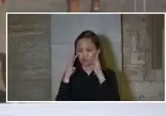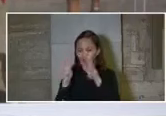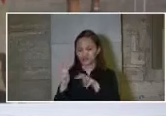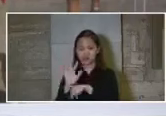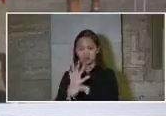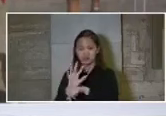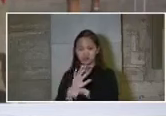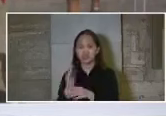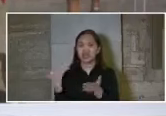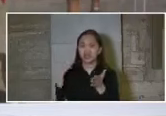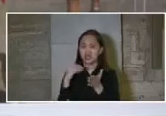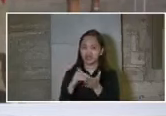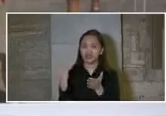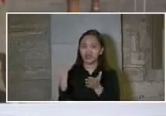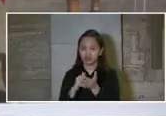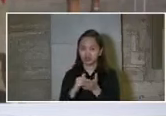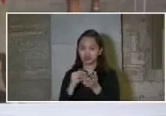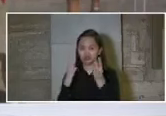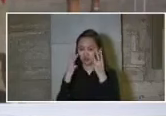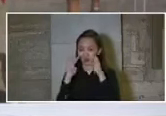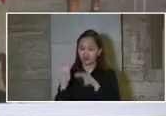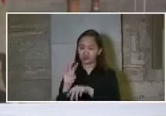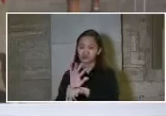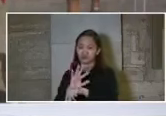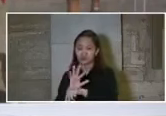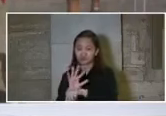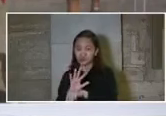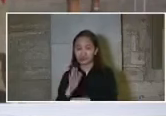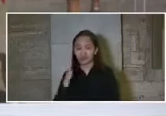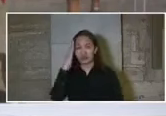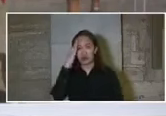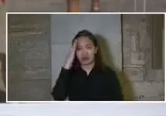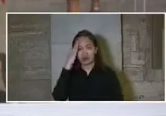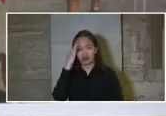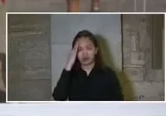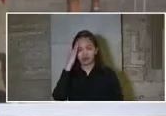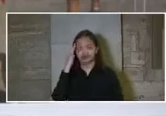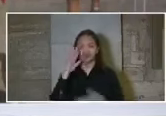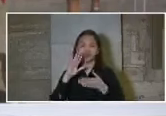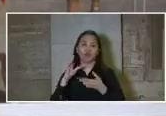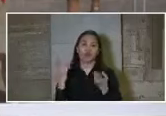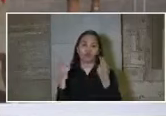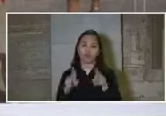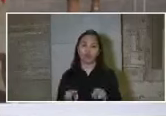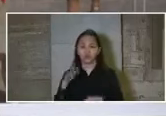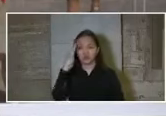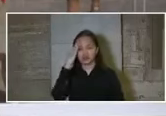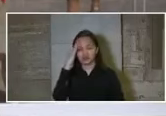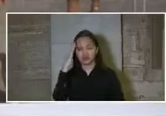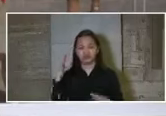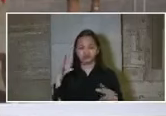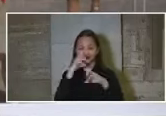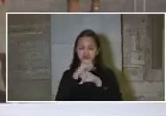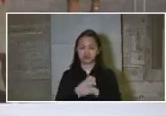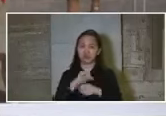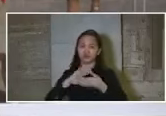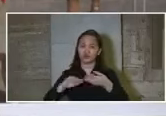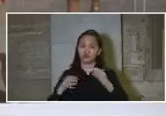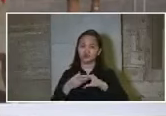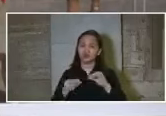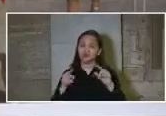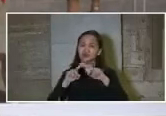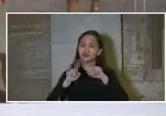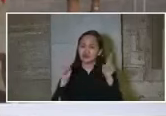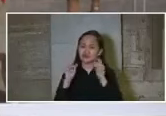nating pinapanood. Kahit alam na natin yung mangyayari, kahit alam natin yung ending, pero kapag pinanood pa rin natin